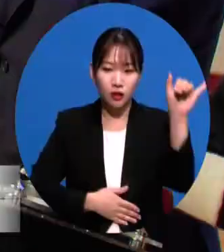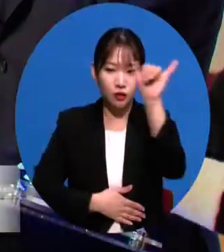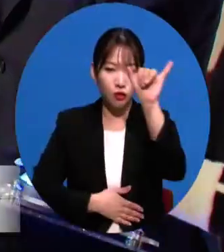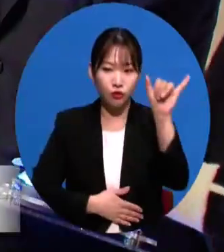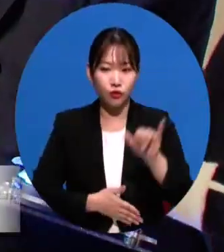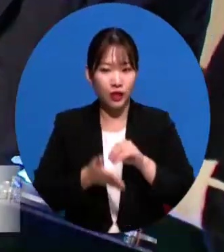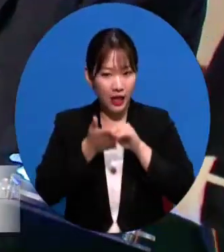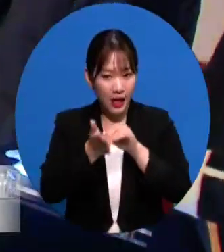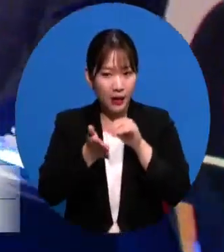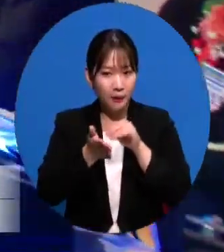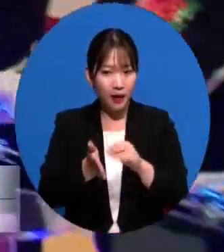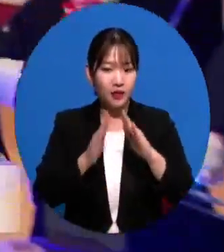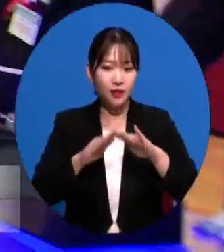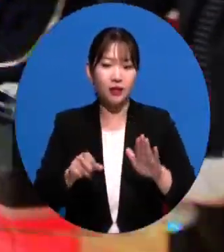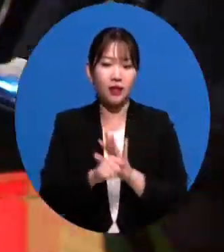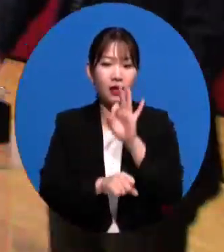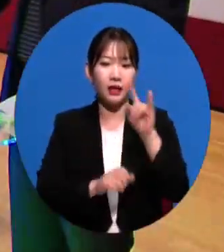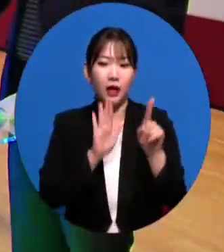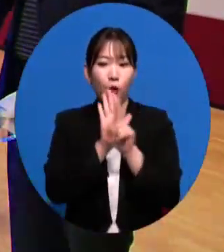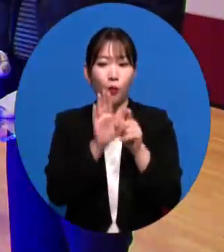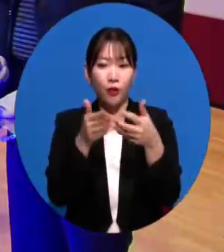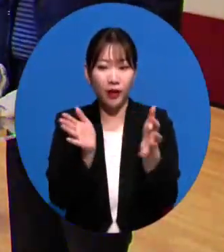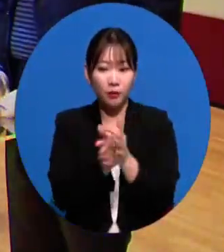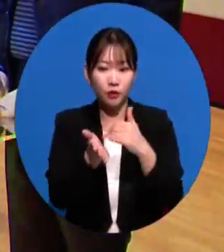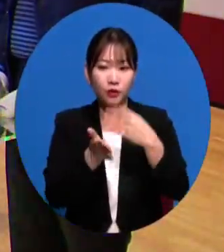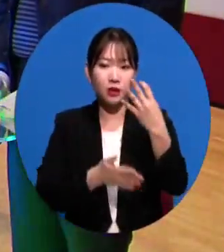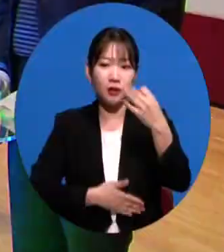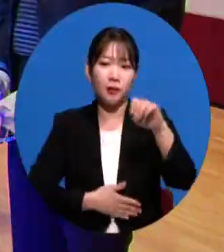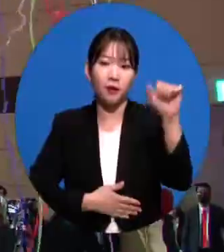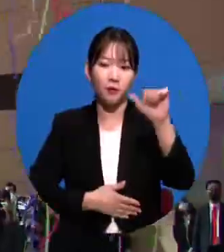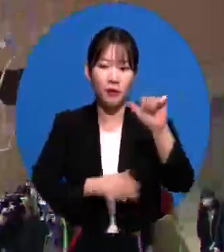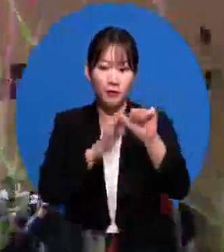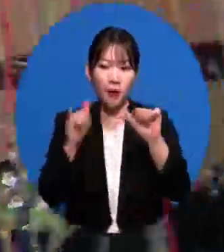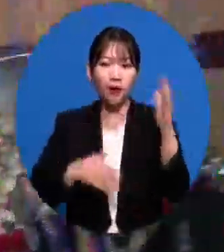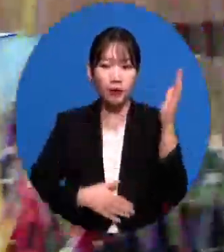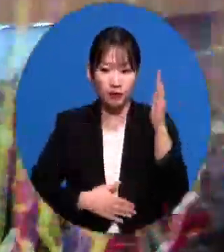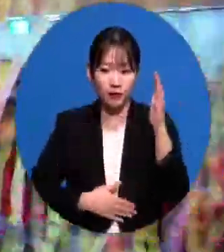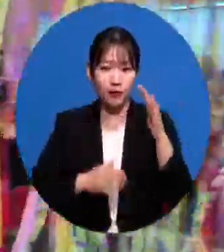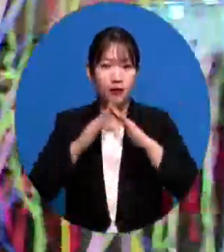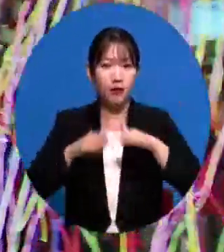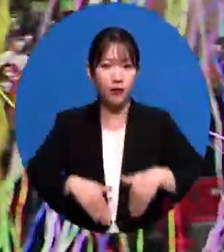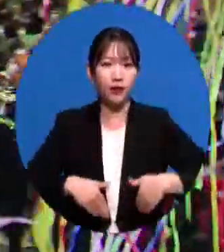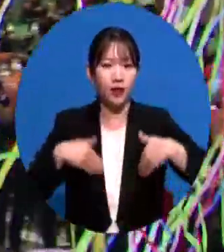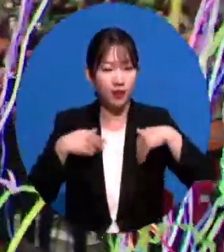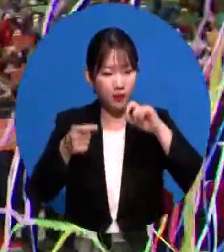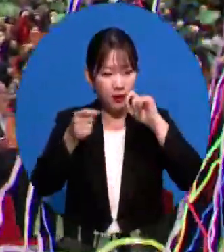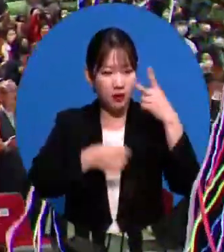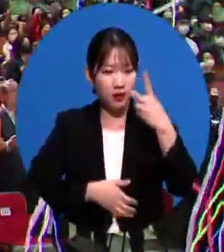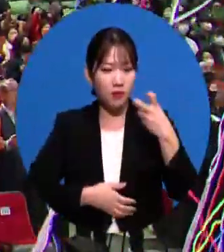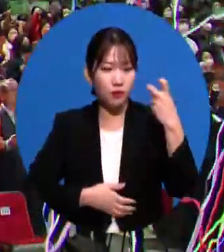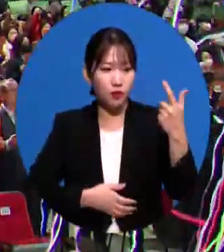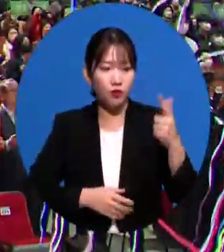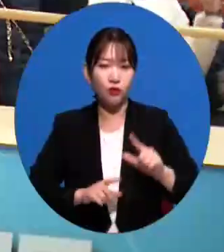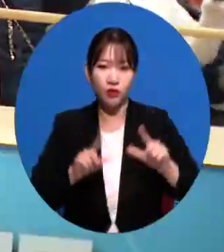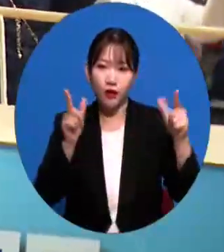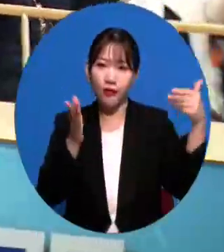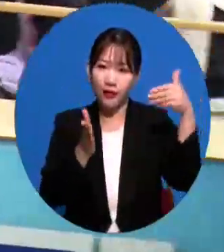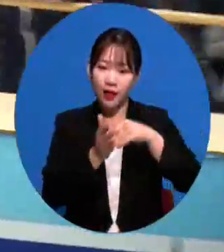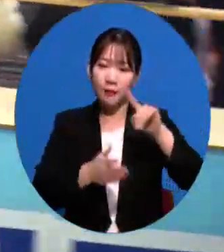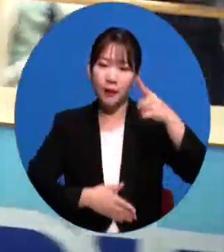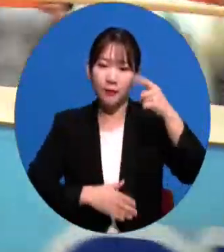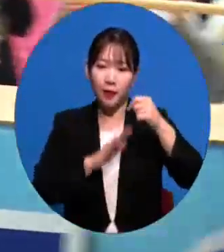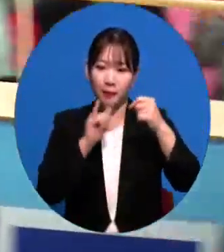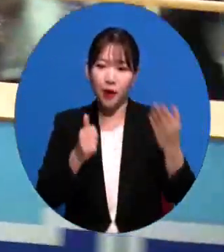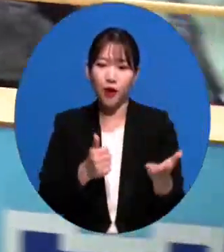전국에서 가입한 전남 사랑의 서포터즈는 14만 5천여 명. 전라남도는 오는 2026년까지 100만